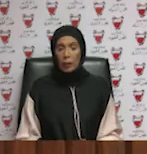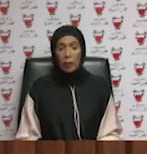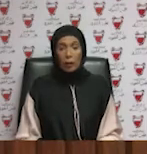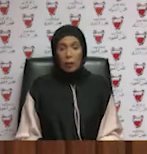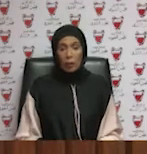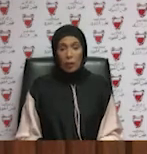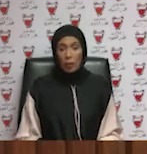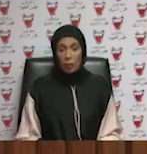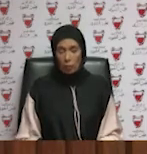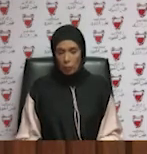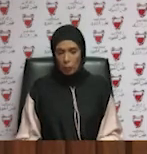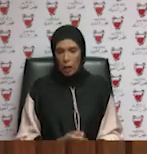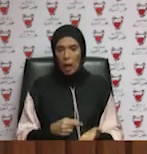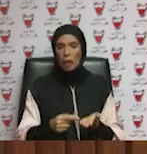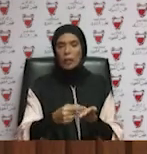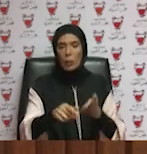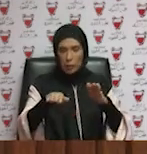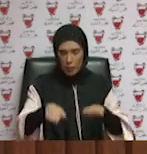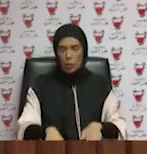هناك توصية من مجلس النواب. نعم.